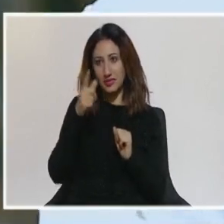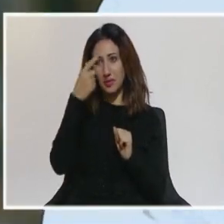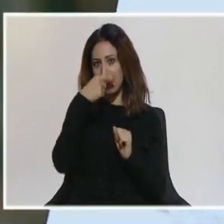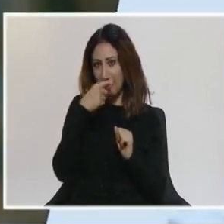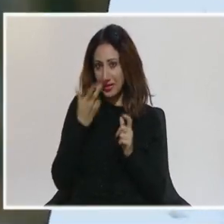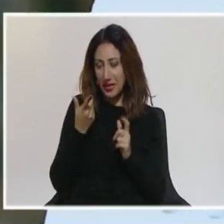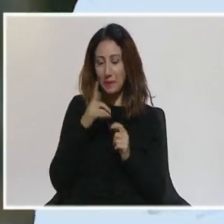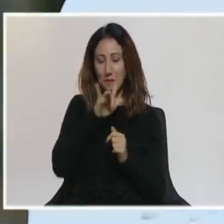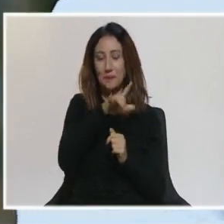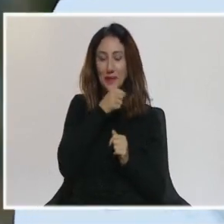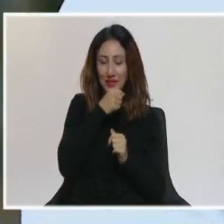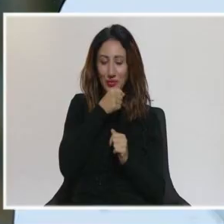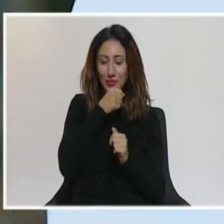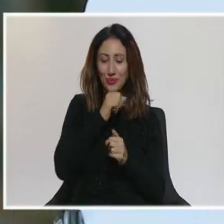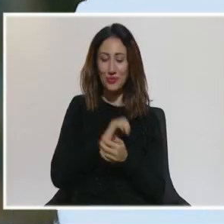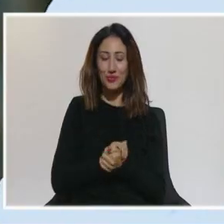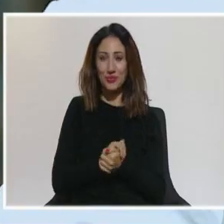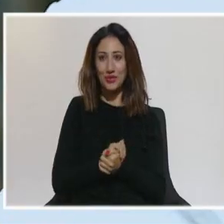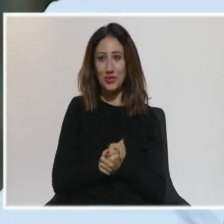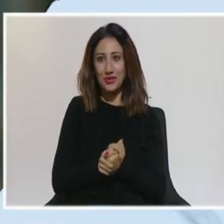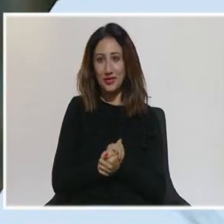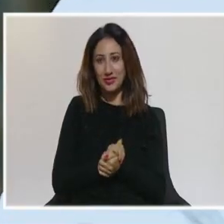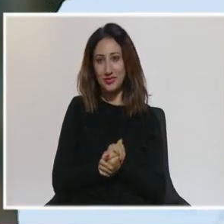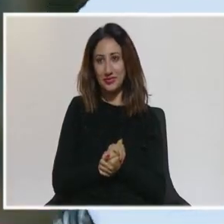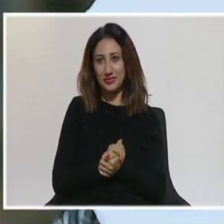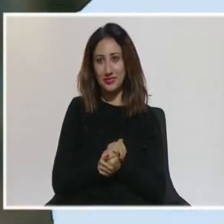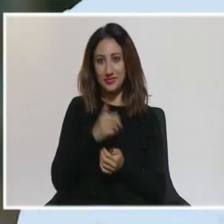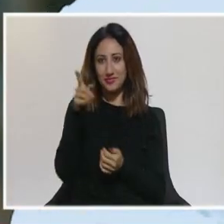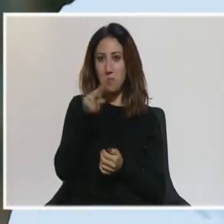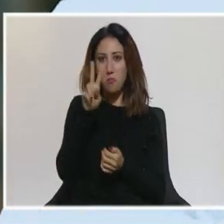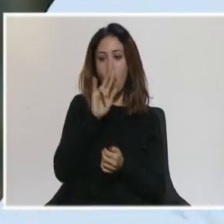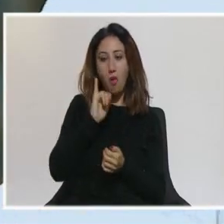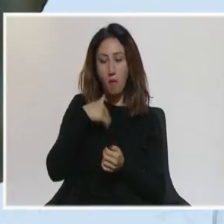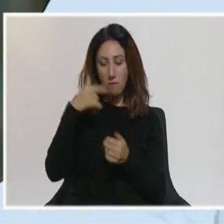حبيبتي. بهجة حياتنا يعني هما الاثنين دول.